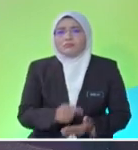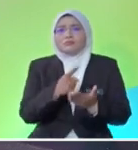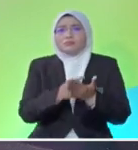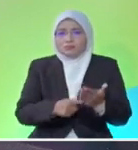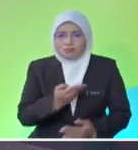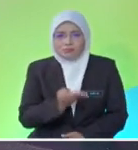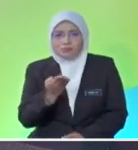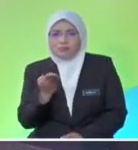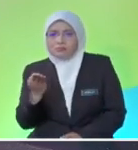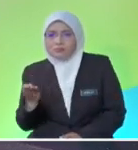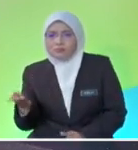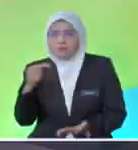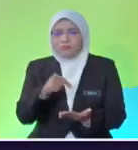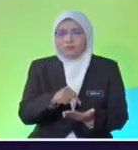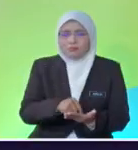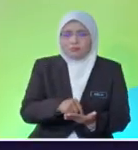ni?